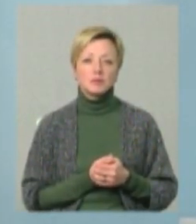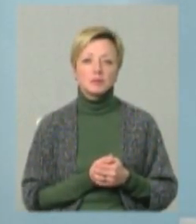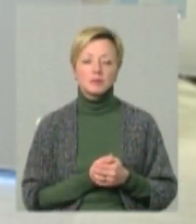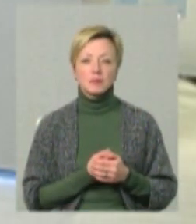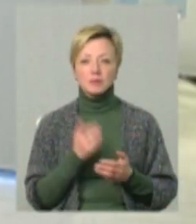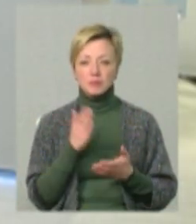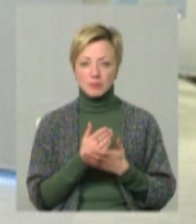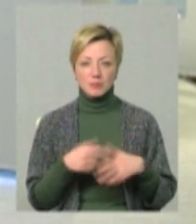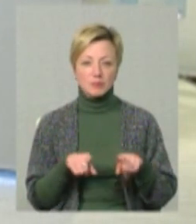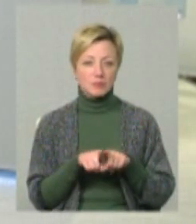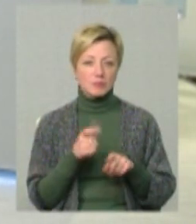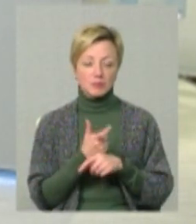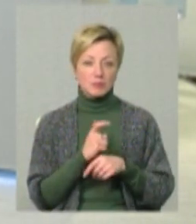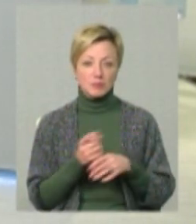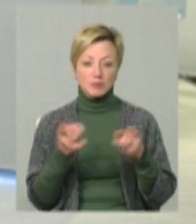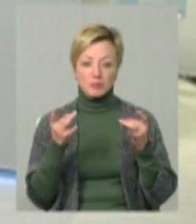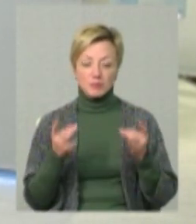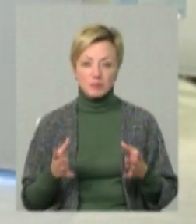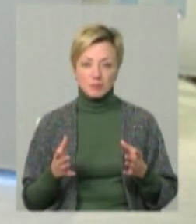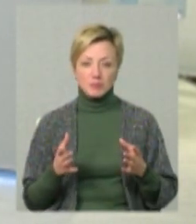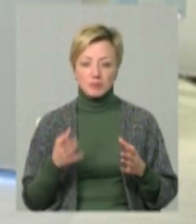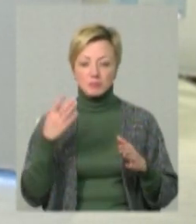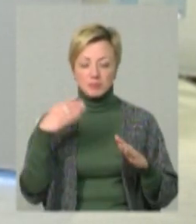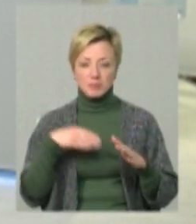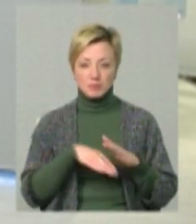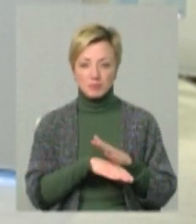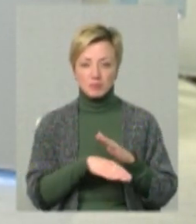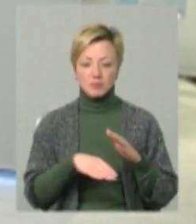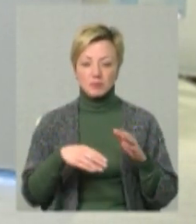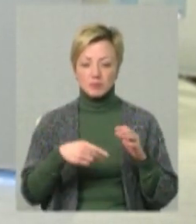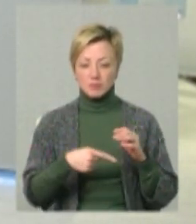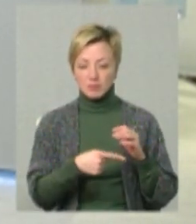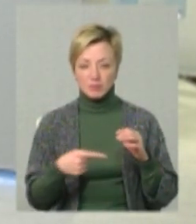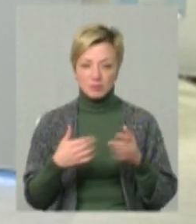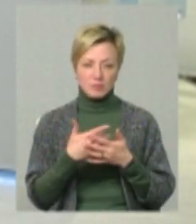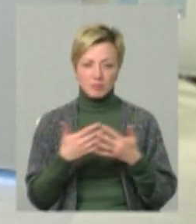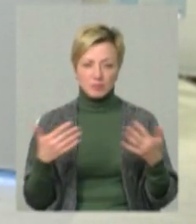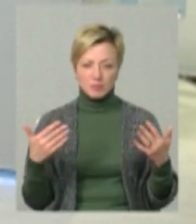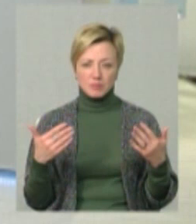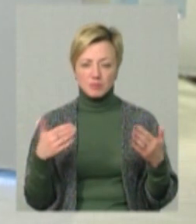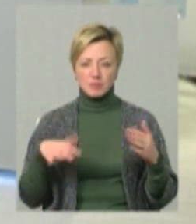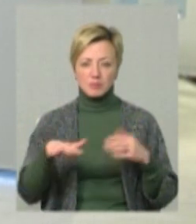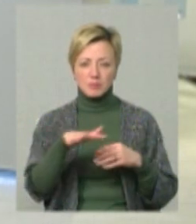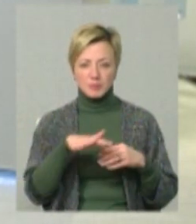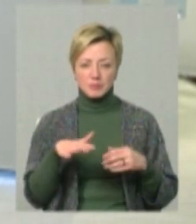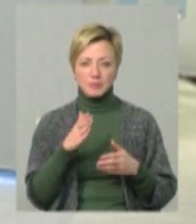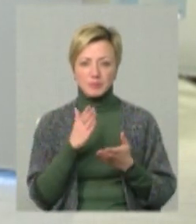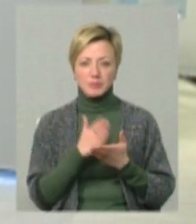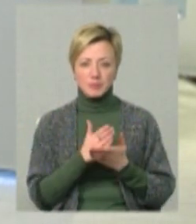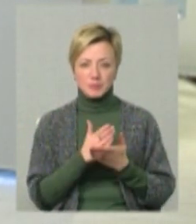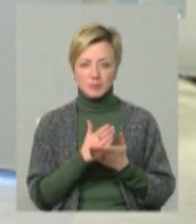також найпростіші укриття. Найпростіші – це підвали, цокольні приміщення, різного роду інші приміщення,